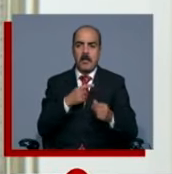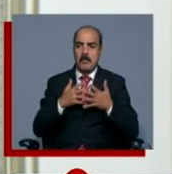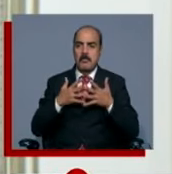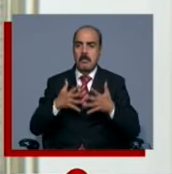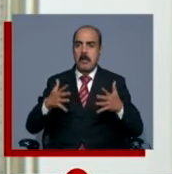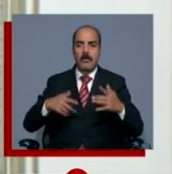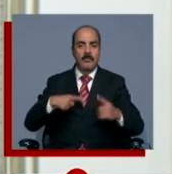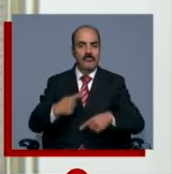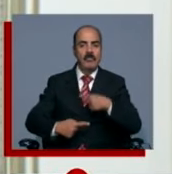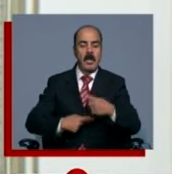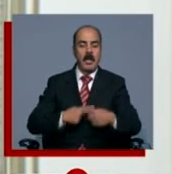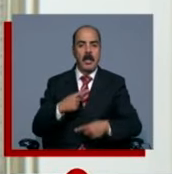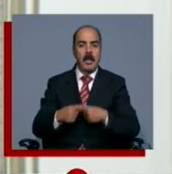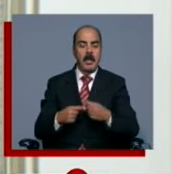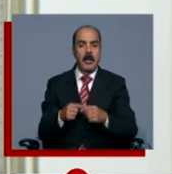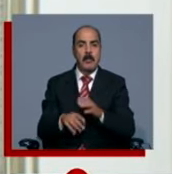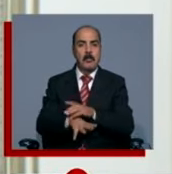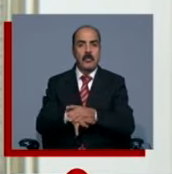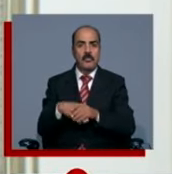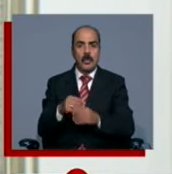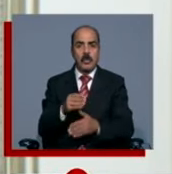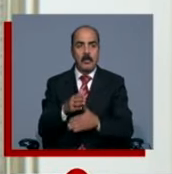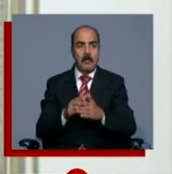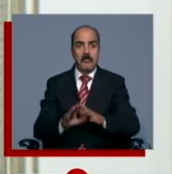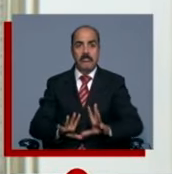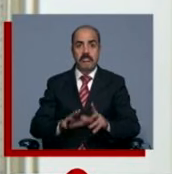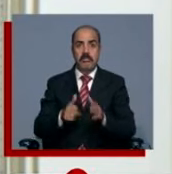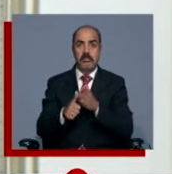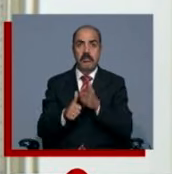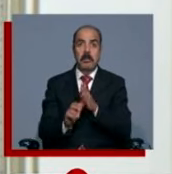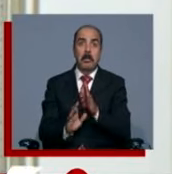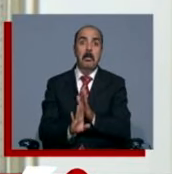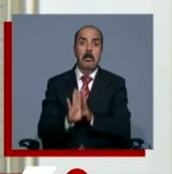الاستمرار في تنفيذ مشروعات البنية التحتية العملاقة